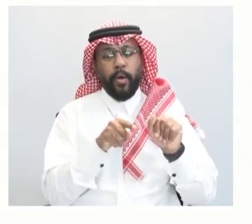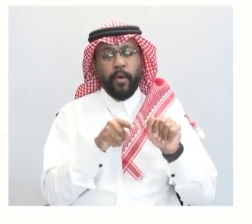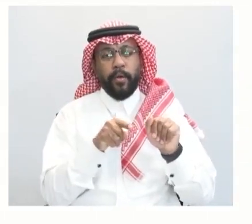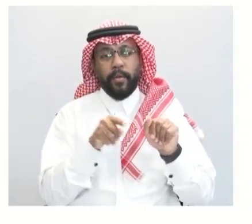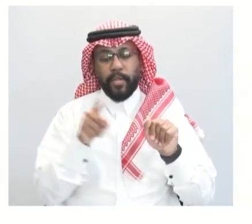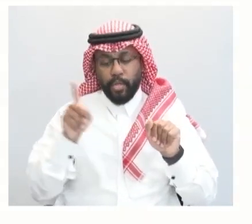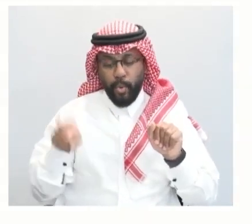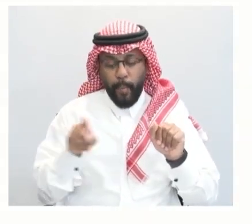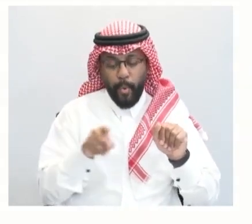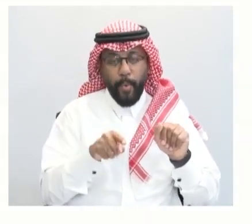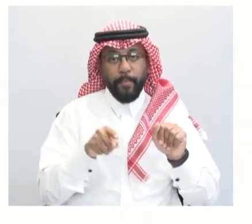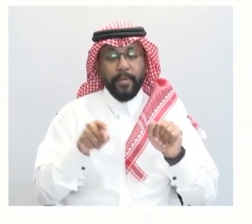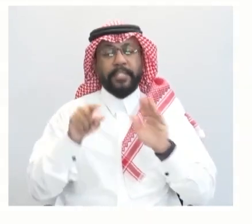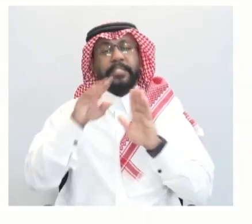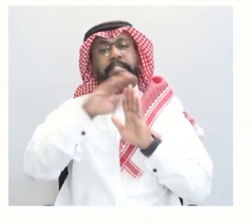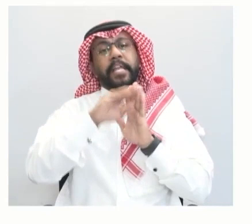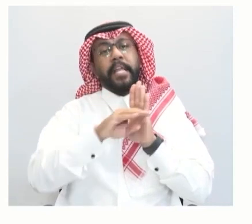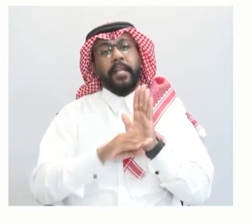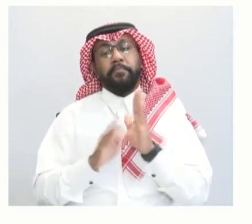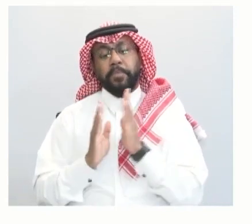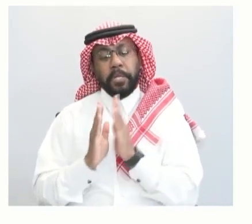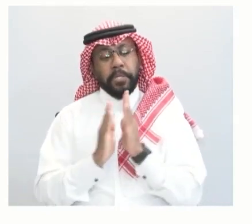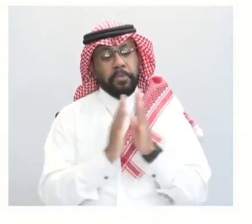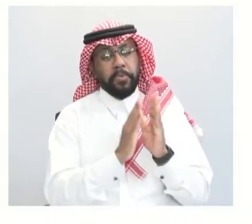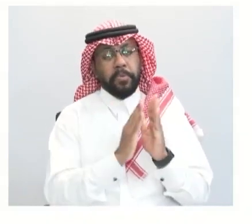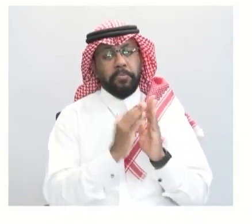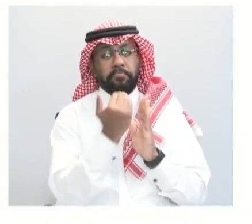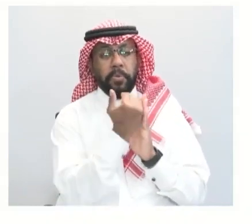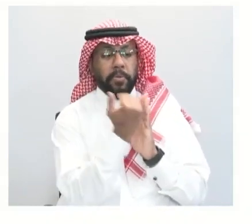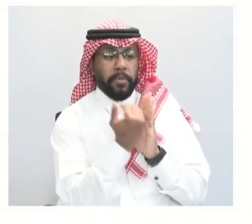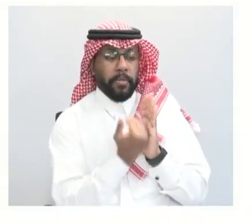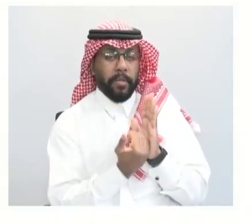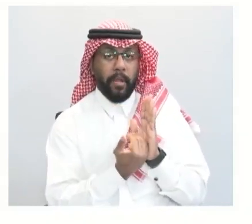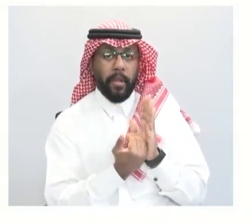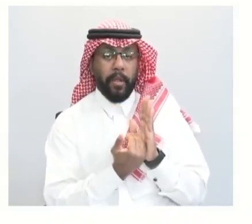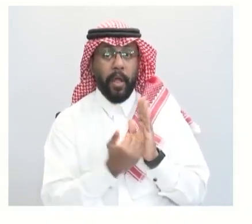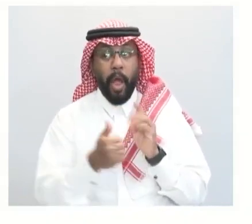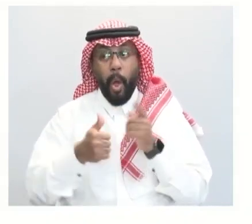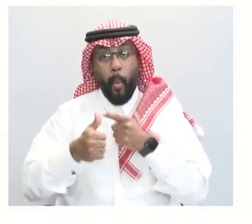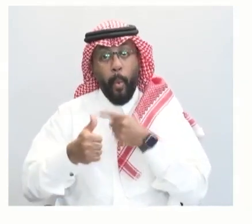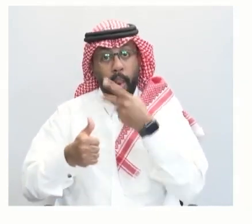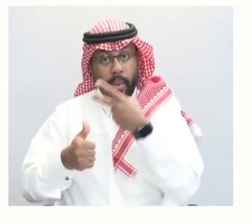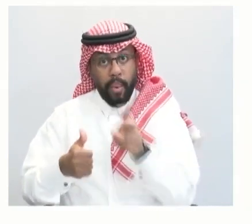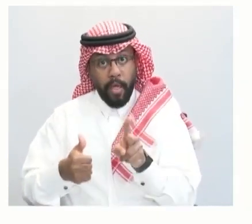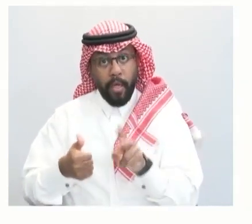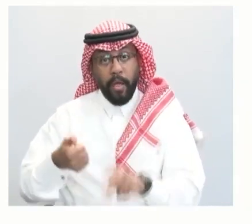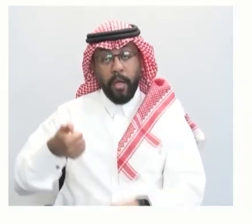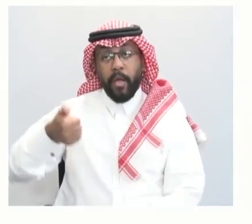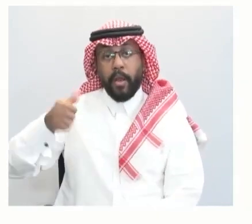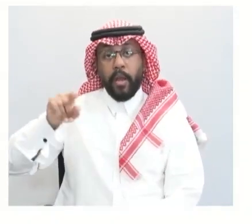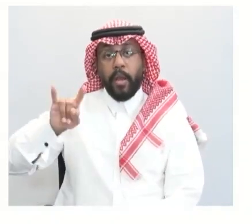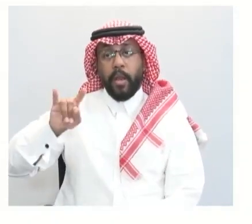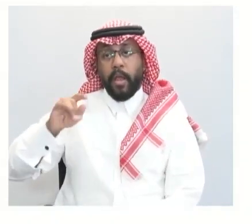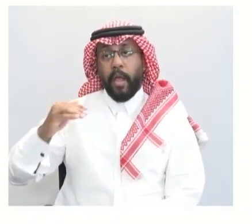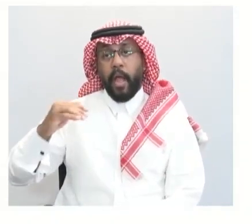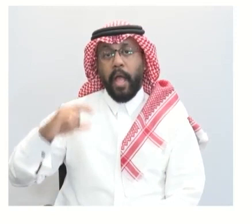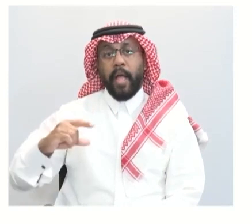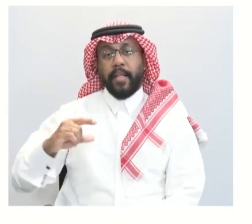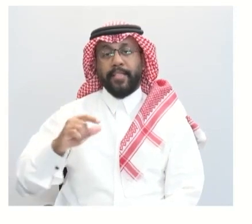ايام الاسبوع بالترتيب مبتدئا بيوم الاحد اذا في البدايه كتبت ماذا